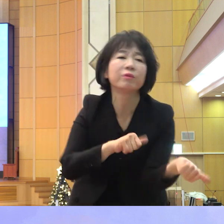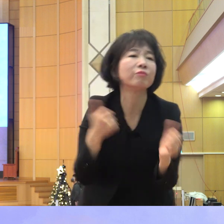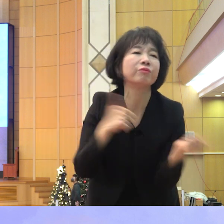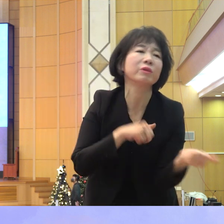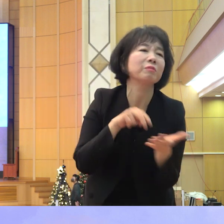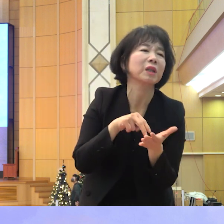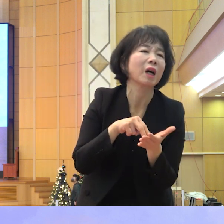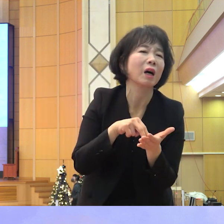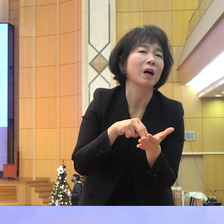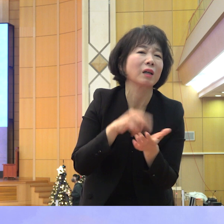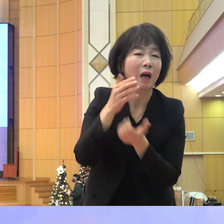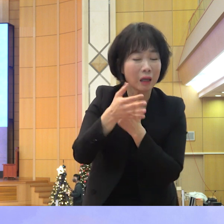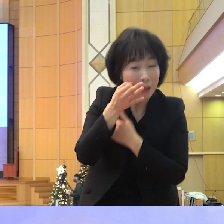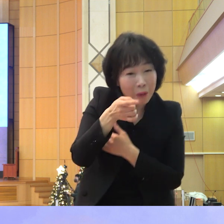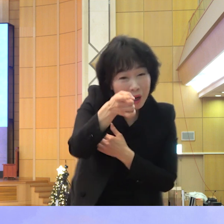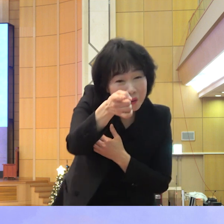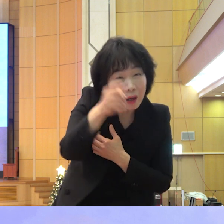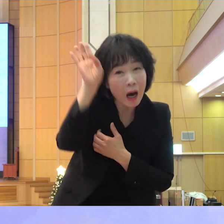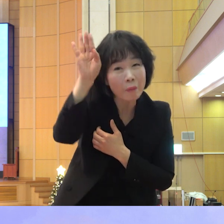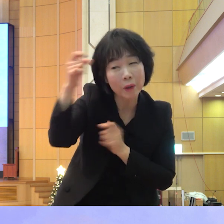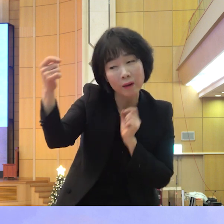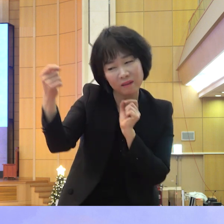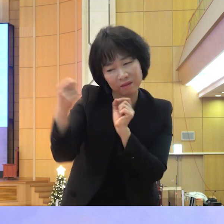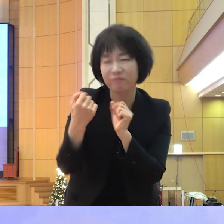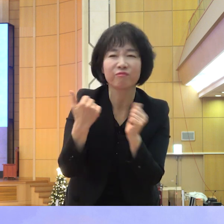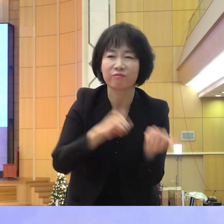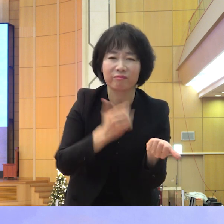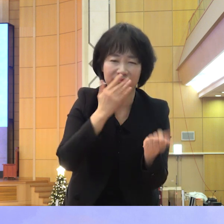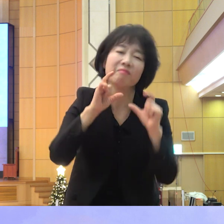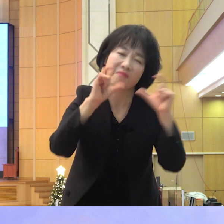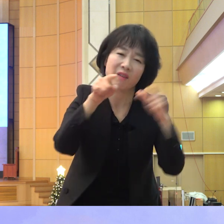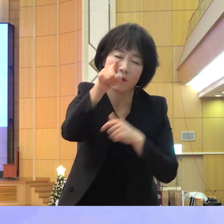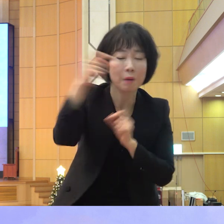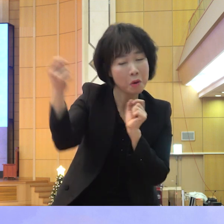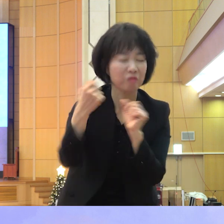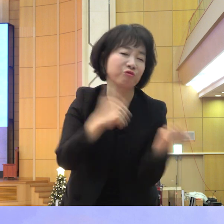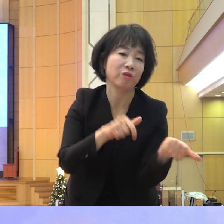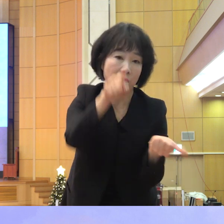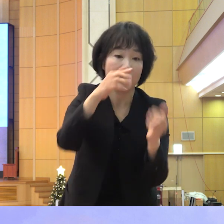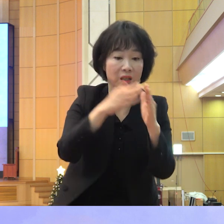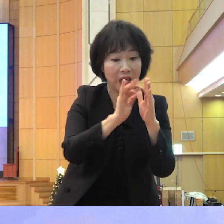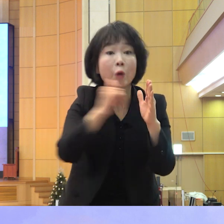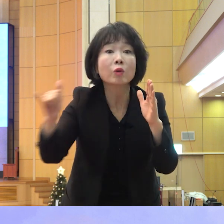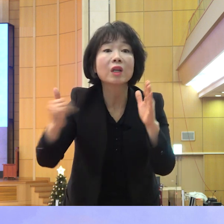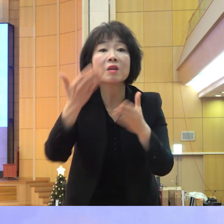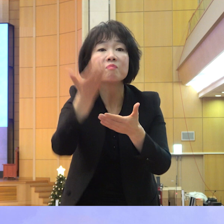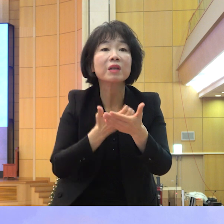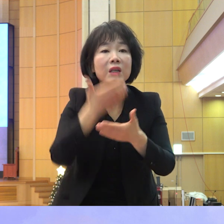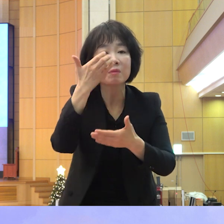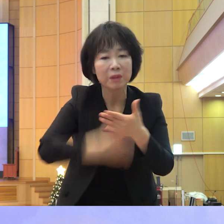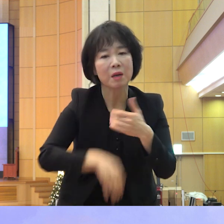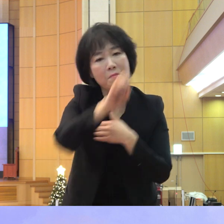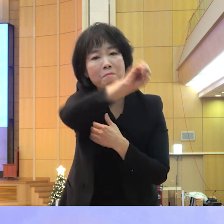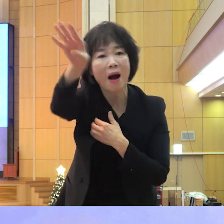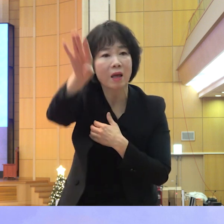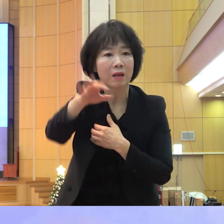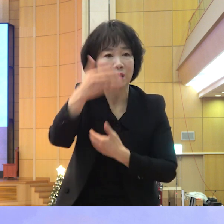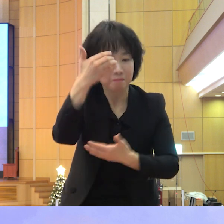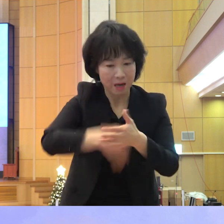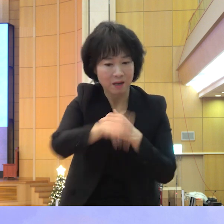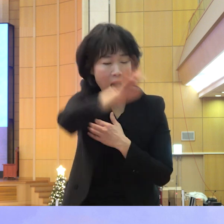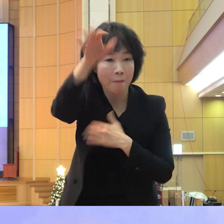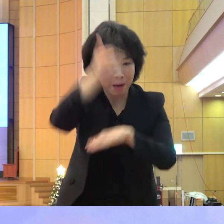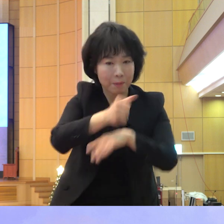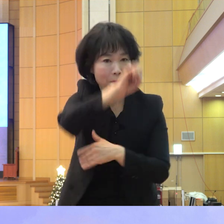말하기를 너는 죽으면 죽었지 살지 못하리라. 그러니 내 가족들에게 유언하라